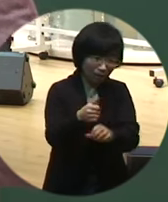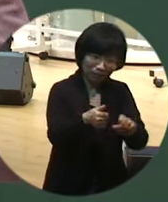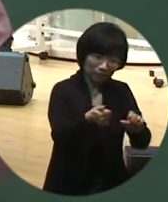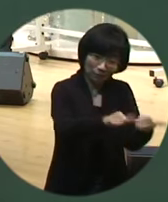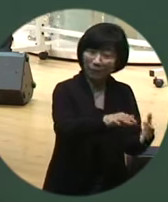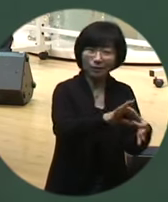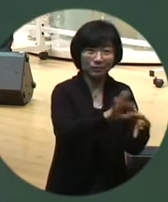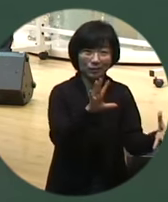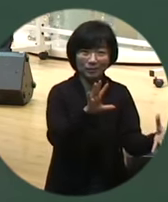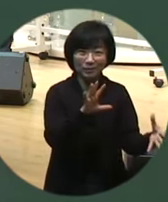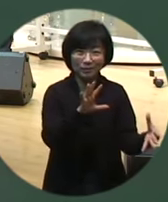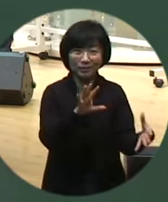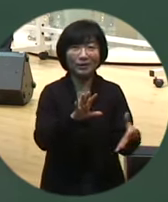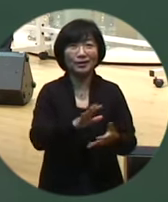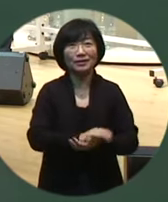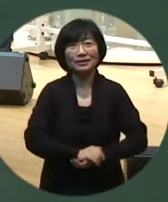자,